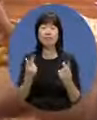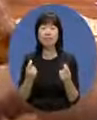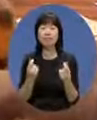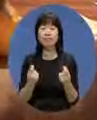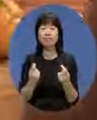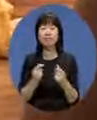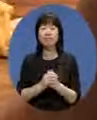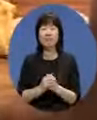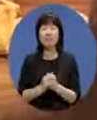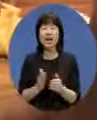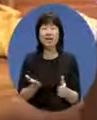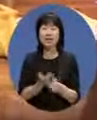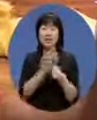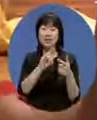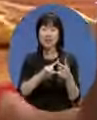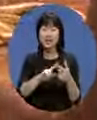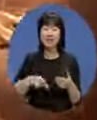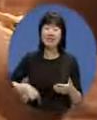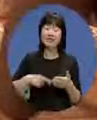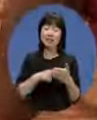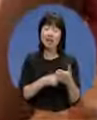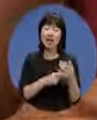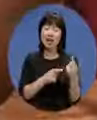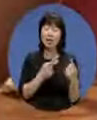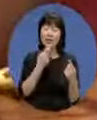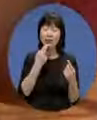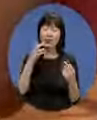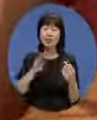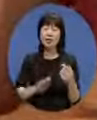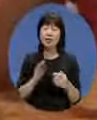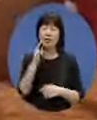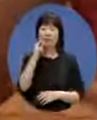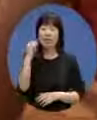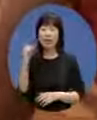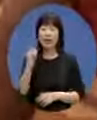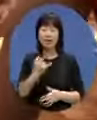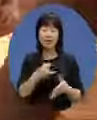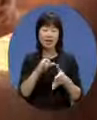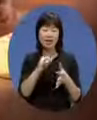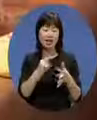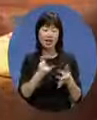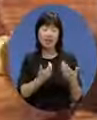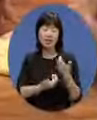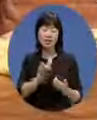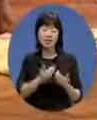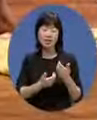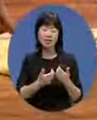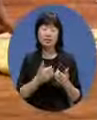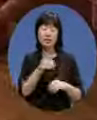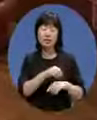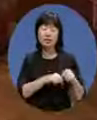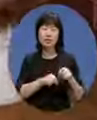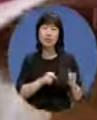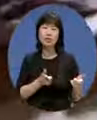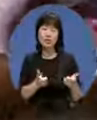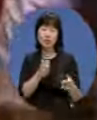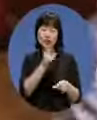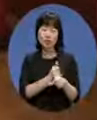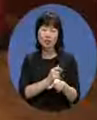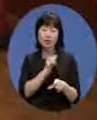자 양육에 대한 의지가 거의 없었던 엄마는 아이들간의 갈등도 적극적으로 중재하고 말도